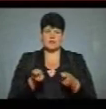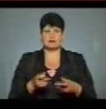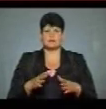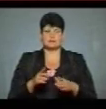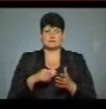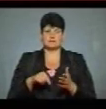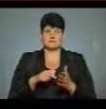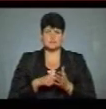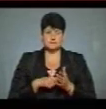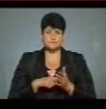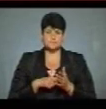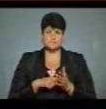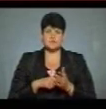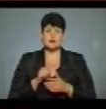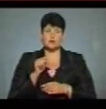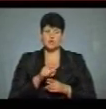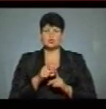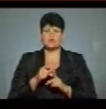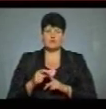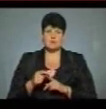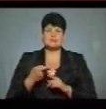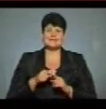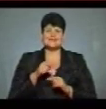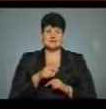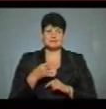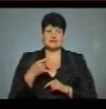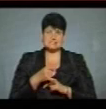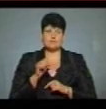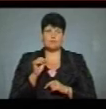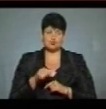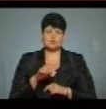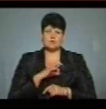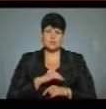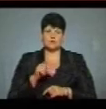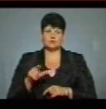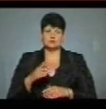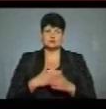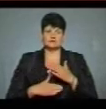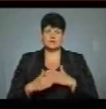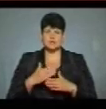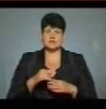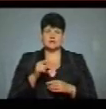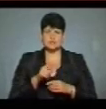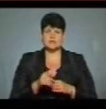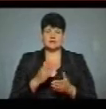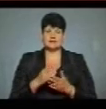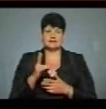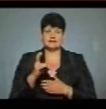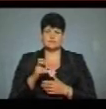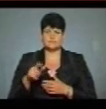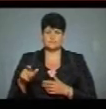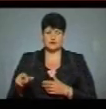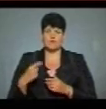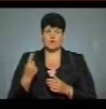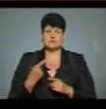Збаража Роман Полікровський. За його словами, цим таксі зможуть користуватися особи з інвалідністю. Їх у Збаразькій громаді 200. В області